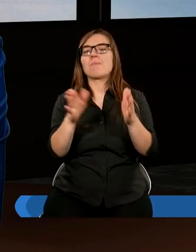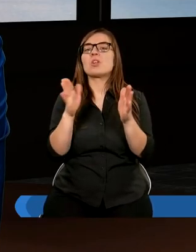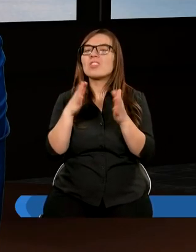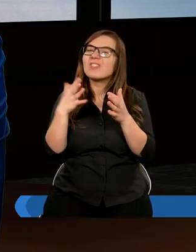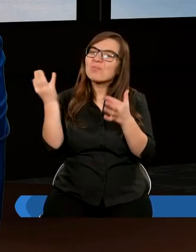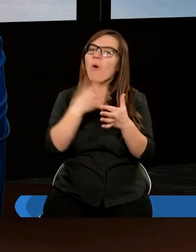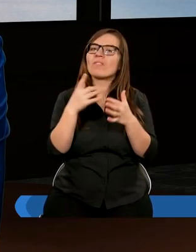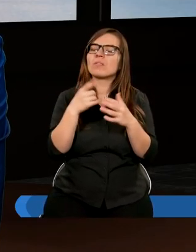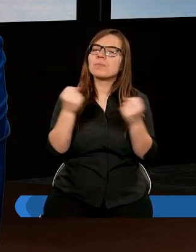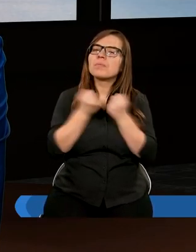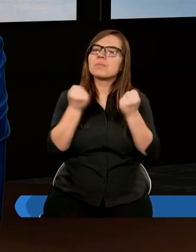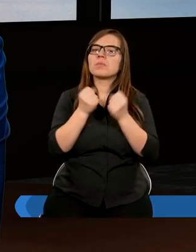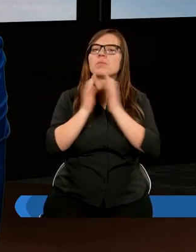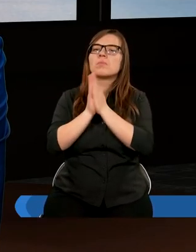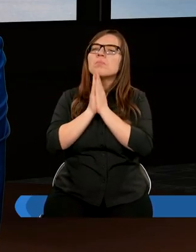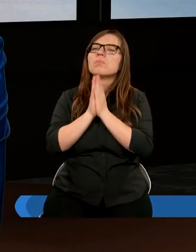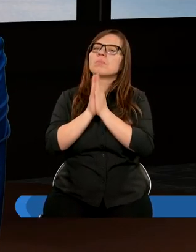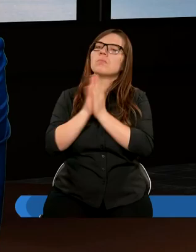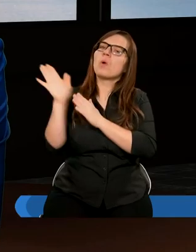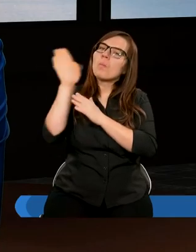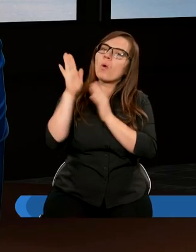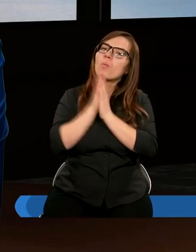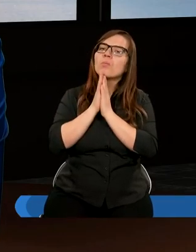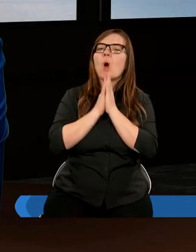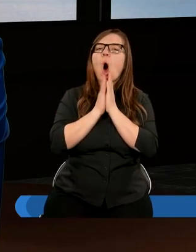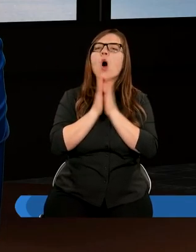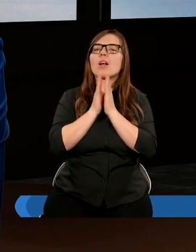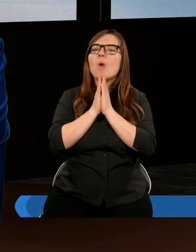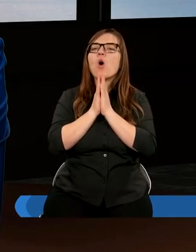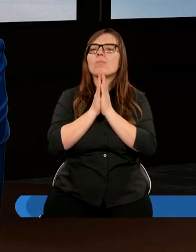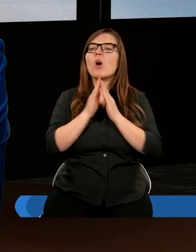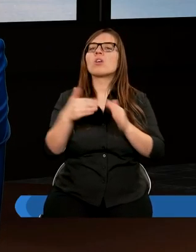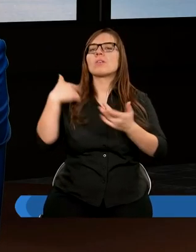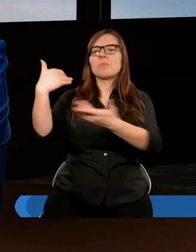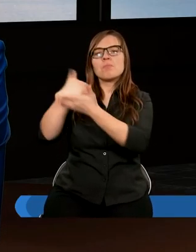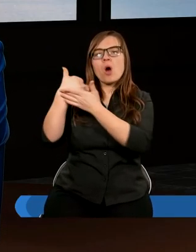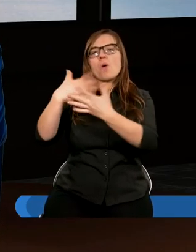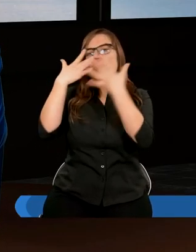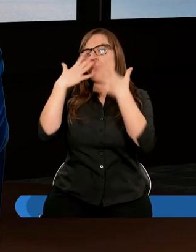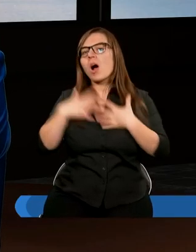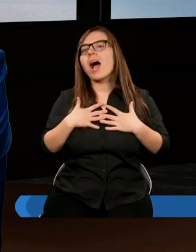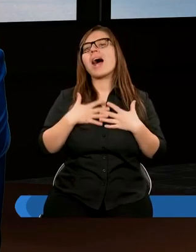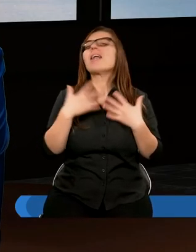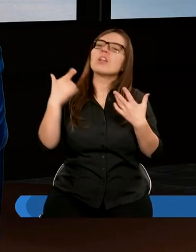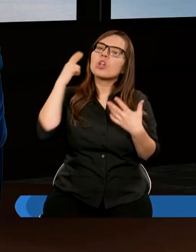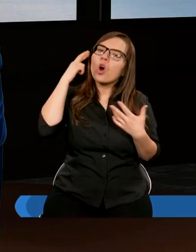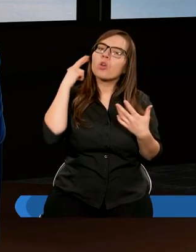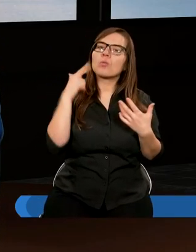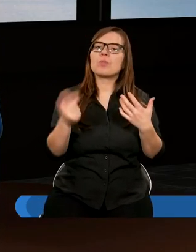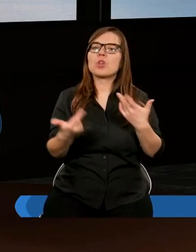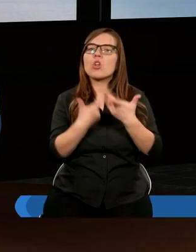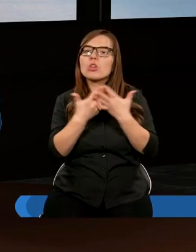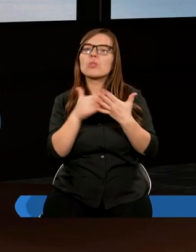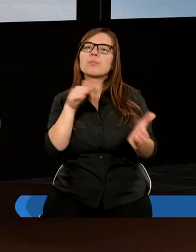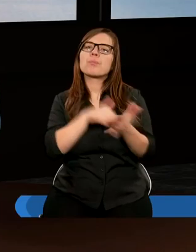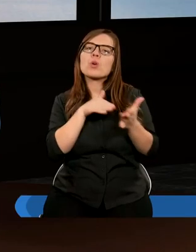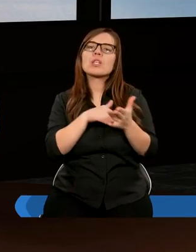proszeniu Pana Boga, żeby mi pokazał, co jest właściwe, dopiero wtedy właśnie nagle rozumie, że coś